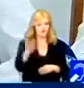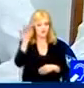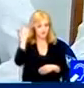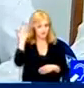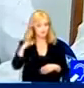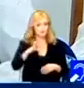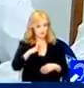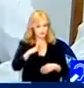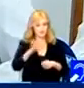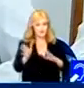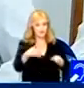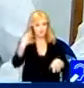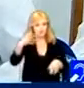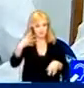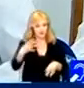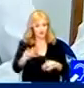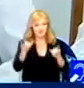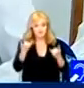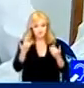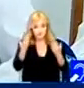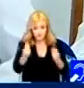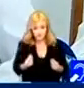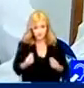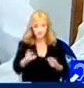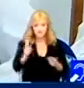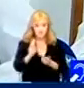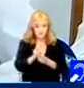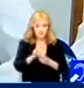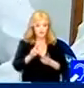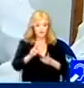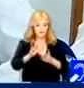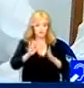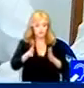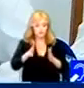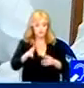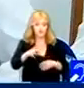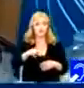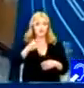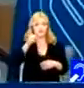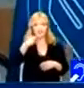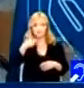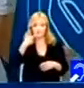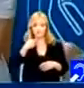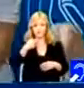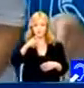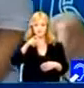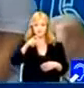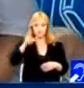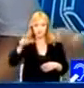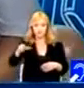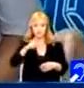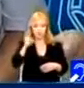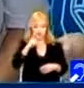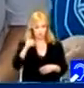mai frecvent după 40 de ani, la ziua de astăzi întâlnim des și la persoanele de vârstă mai tânără. Din anul 2000, pe data